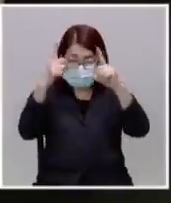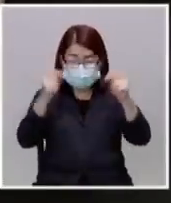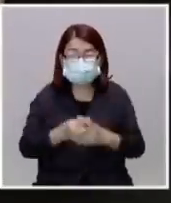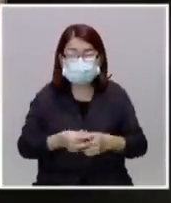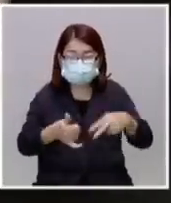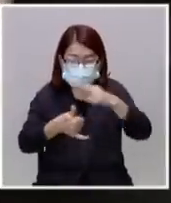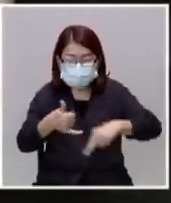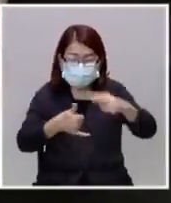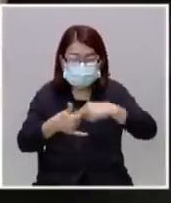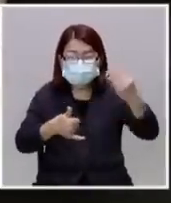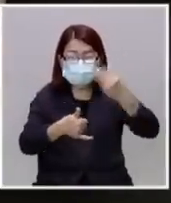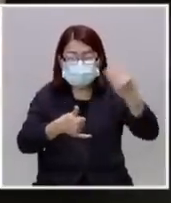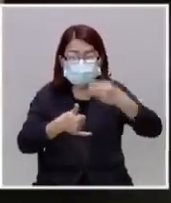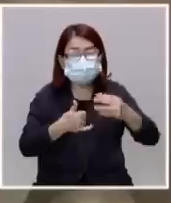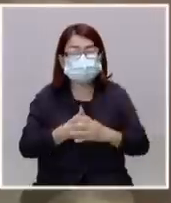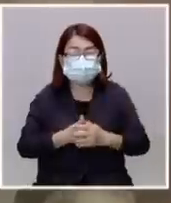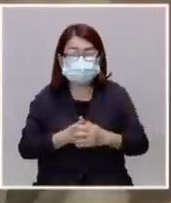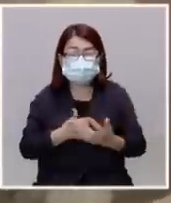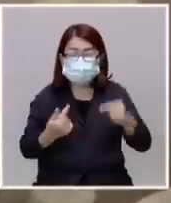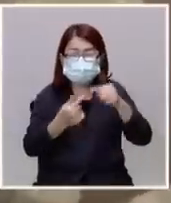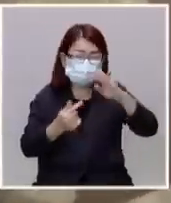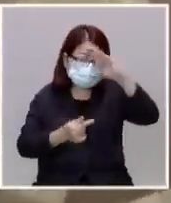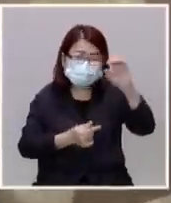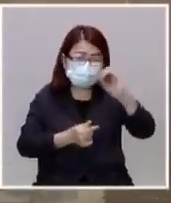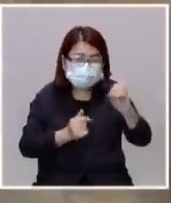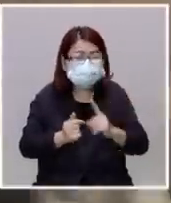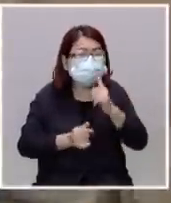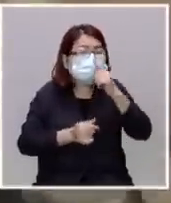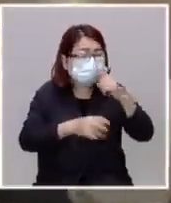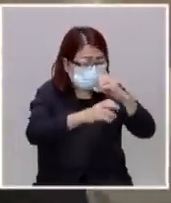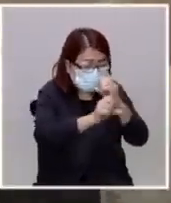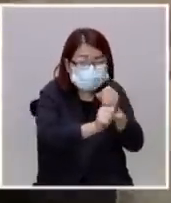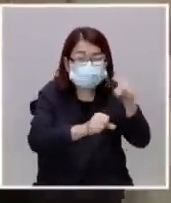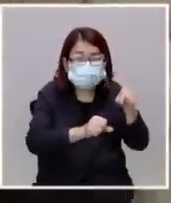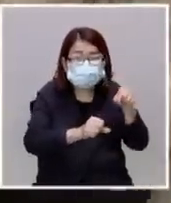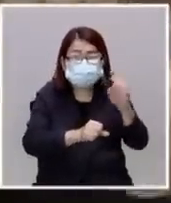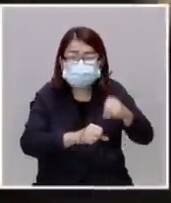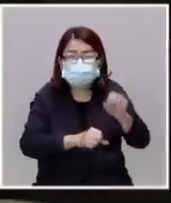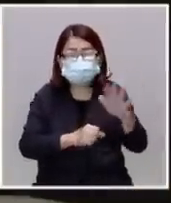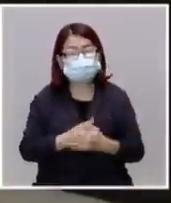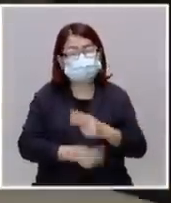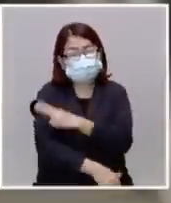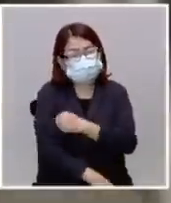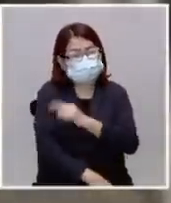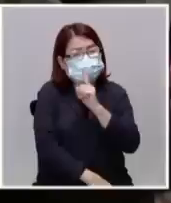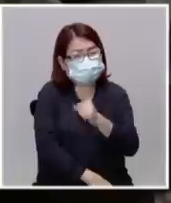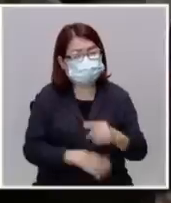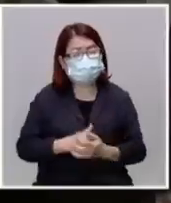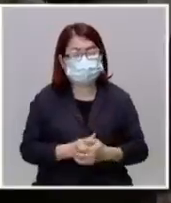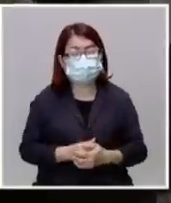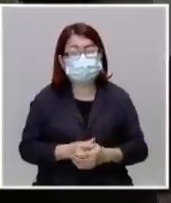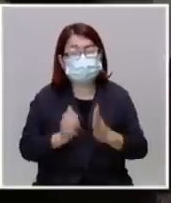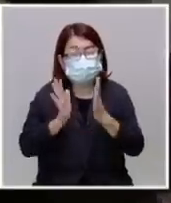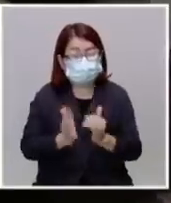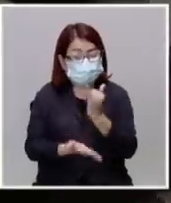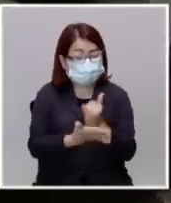พื่อตรวจหาเชื้อโดยไม่มีอาการเจ็บป่วยหรือเปล่านะคะรัฐมนตรีสาธารณสุขอินโดนีเซียย้ำว่าจำนวนผู้ป่วยโควิดที่ต้องรักษาตัวในโ